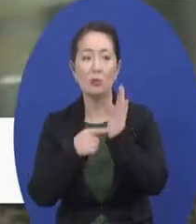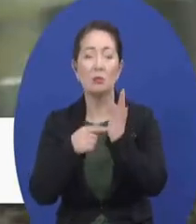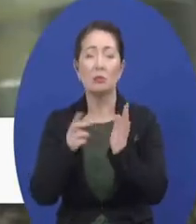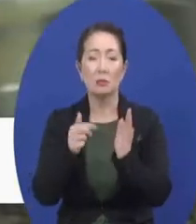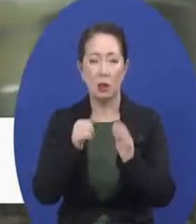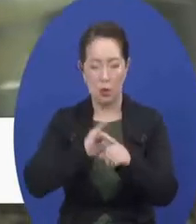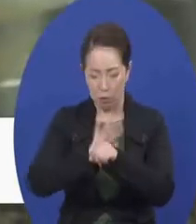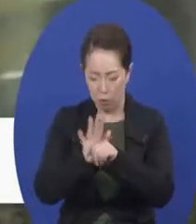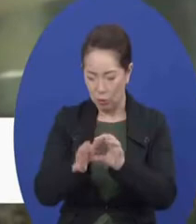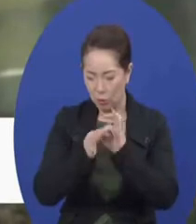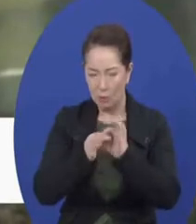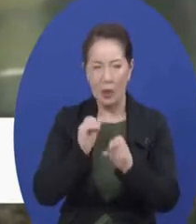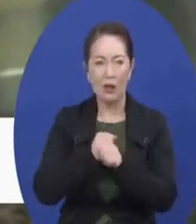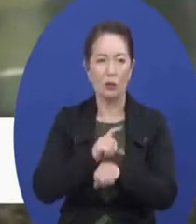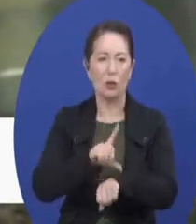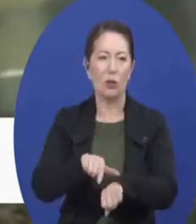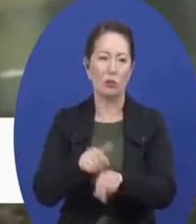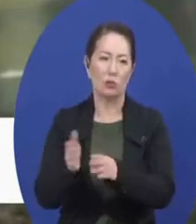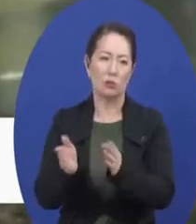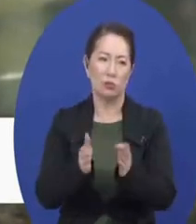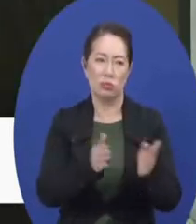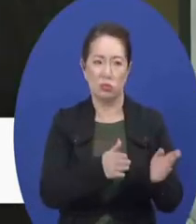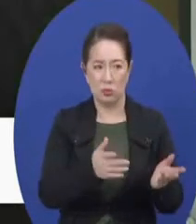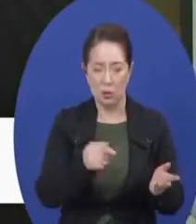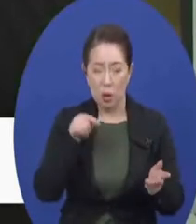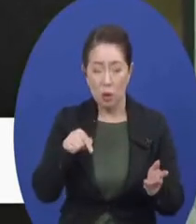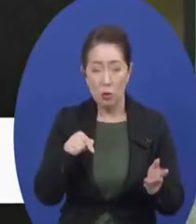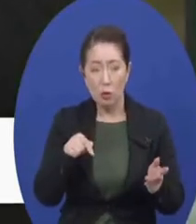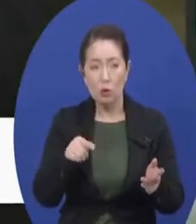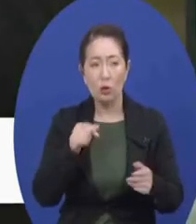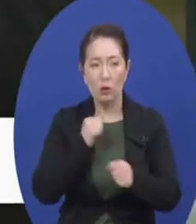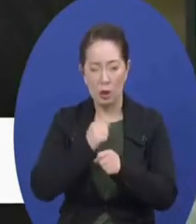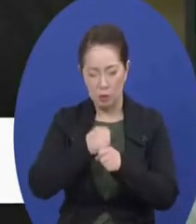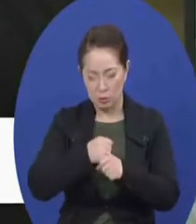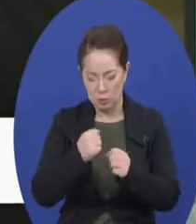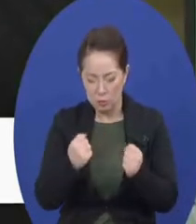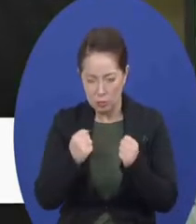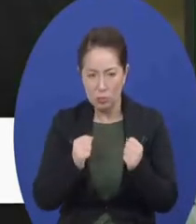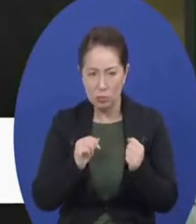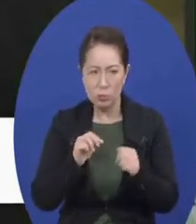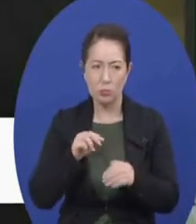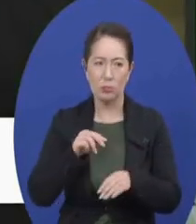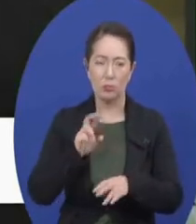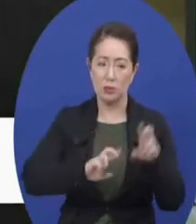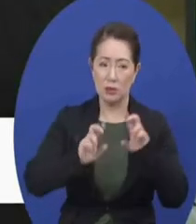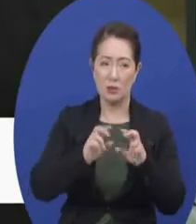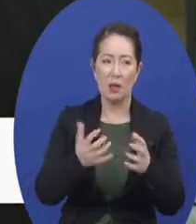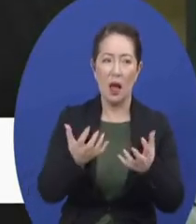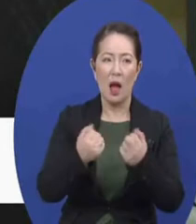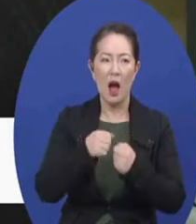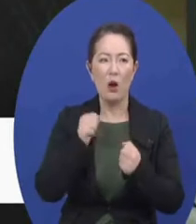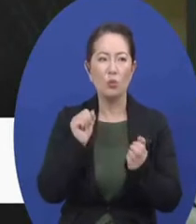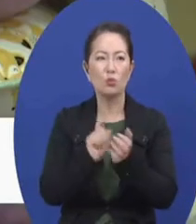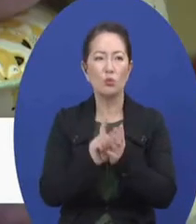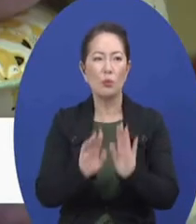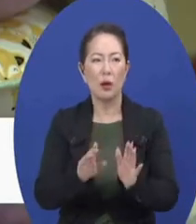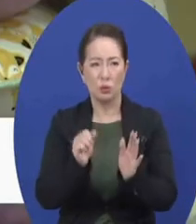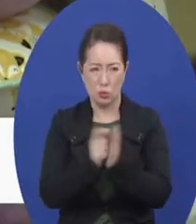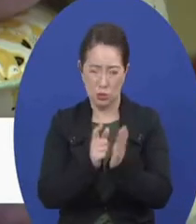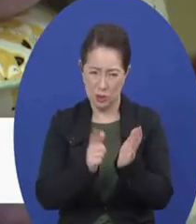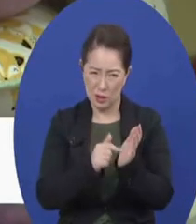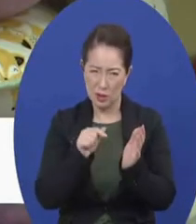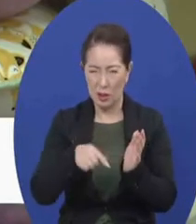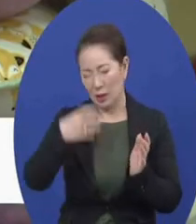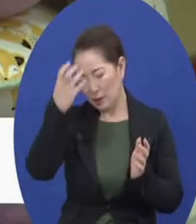Гисэн ч сартахлын улмаас ажиллан бас л хоошилжээ. Өнөөдрийн хувьд тэдэнд хөдөлмөрдөж хөлдээр нь босгосон бизнесээ авч үлтгэнэл чухал болж байна.